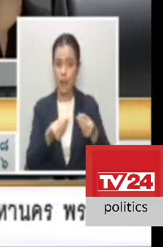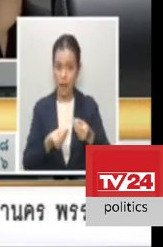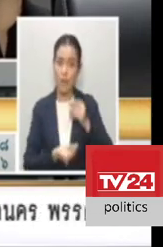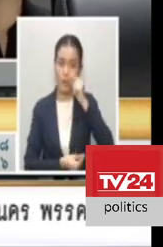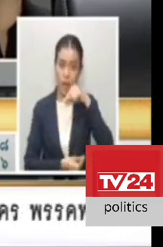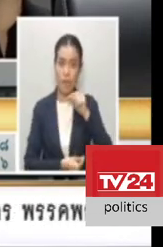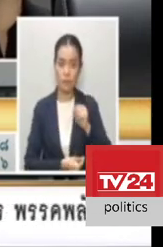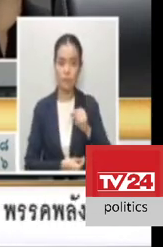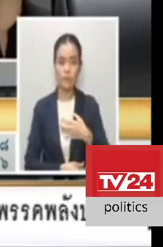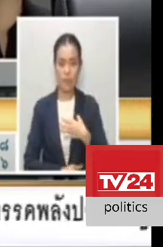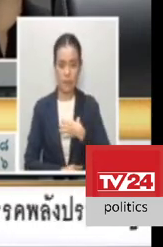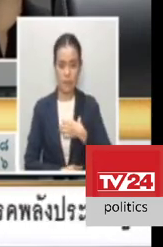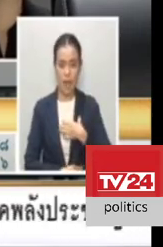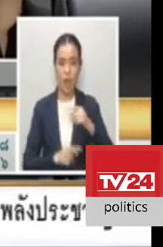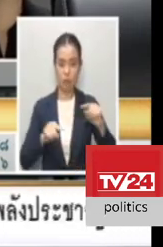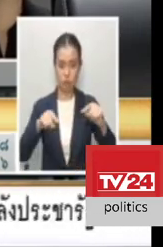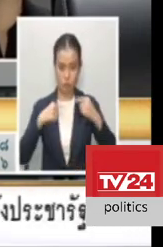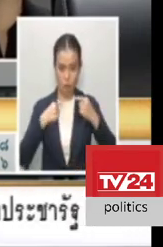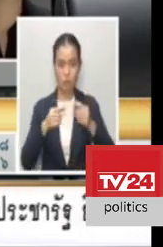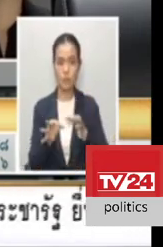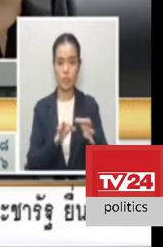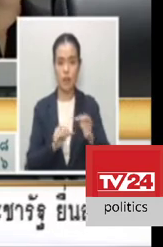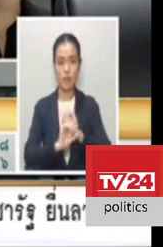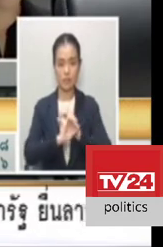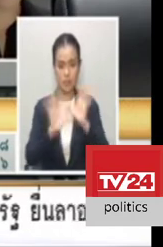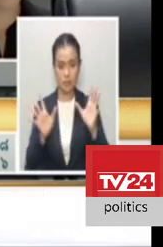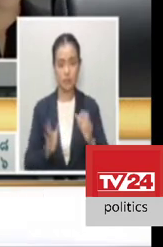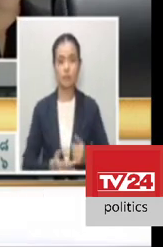ไทยตรงนี้ดิฉันขอคำตอบให้ชัดค่ะ